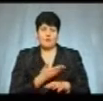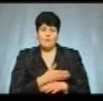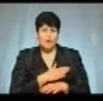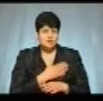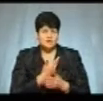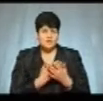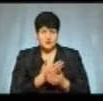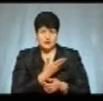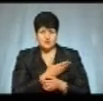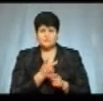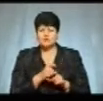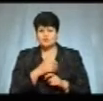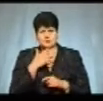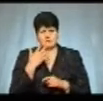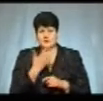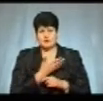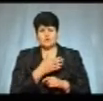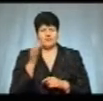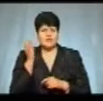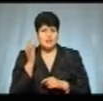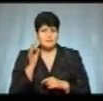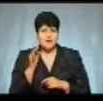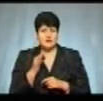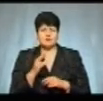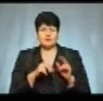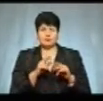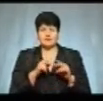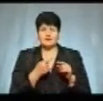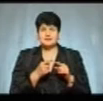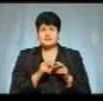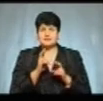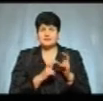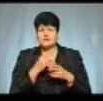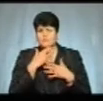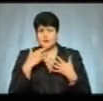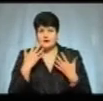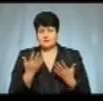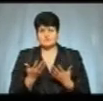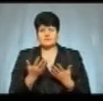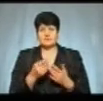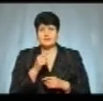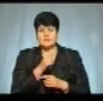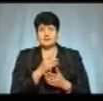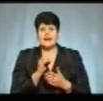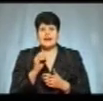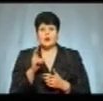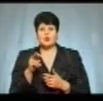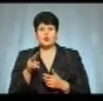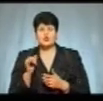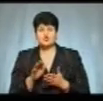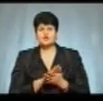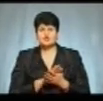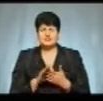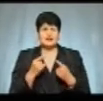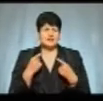наприклад, дуже багато, там і Німеччина побудувала цих заводів багатько, там вони екологічно чисті, зовсім